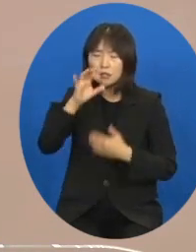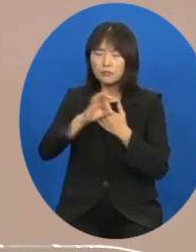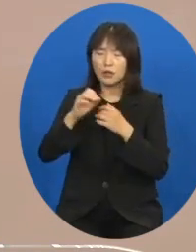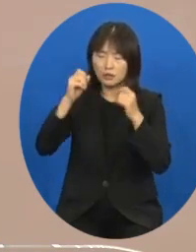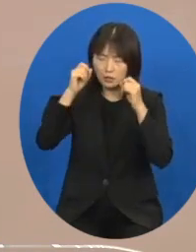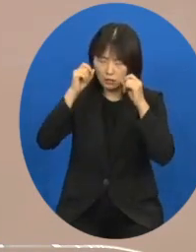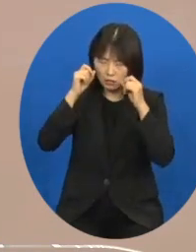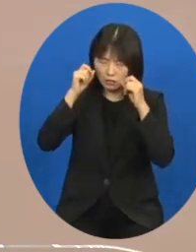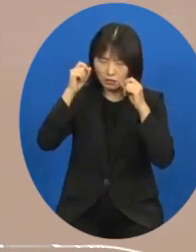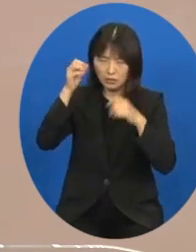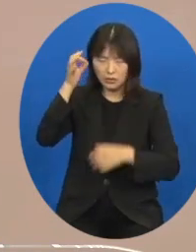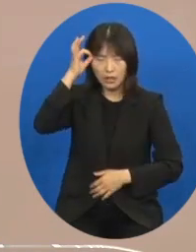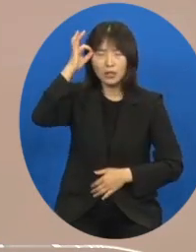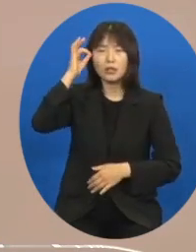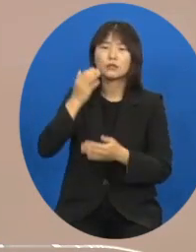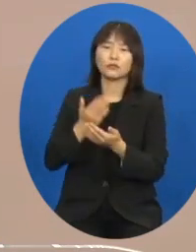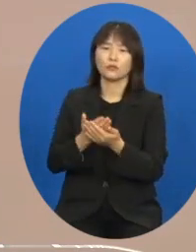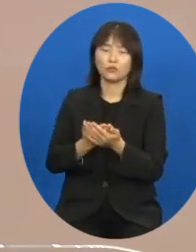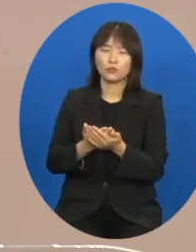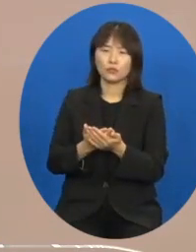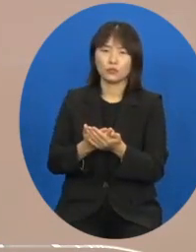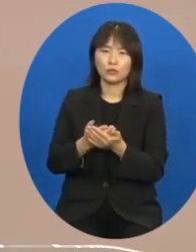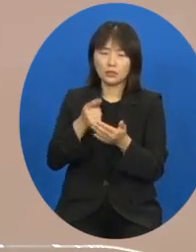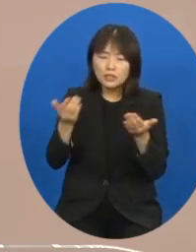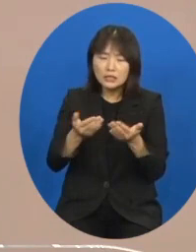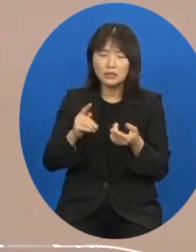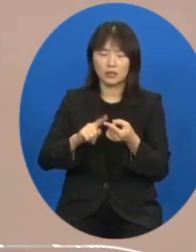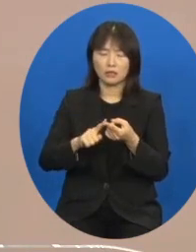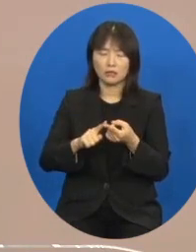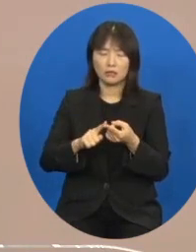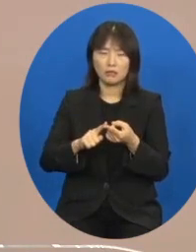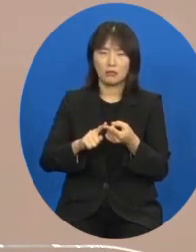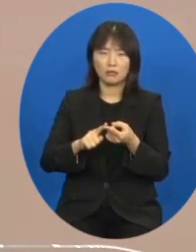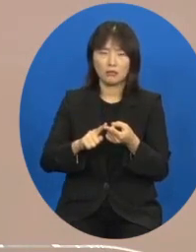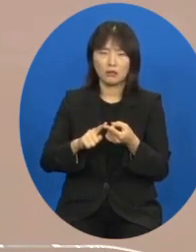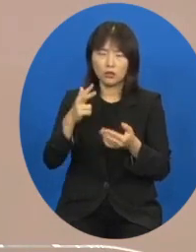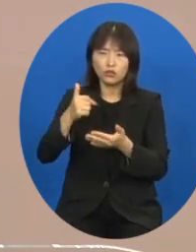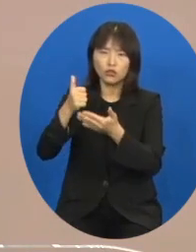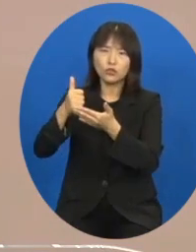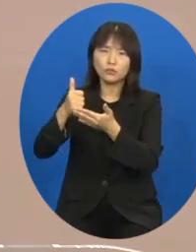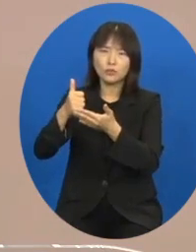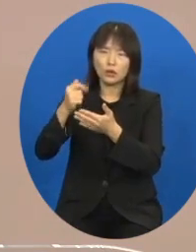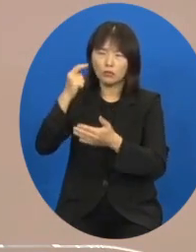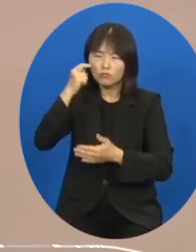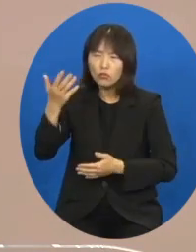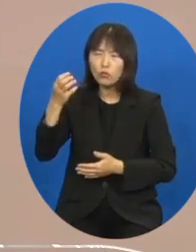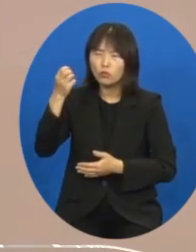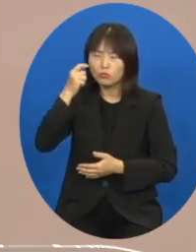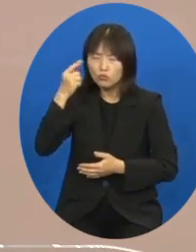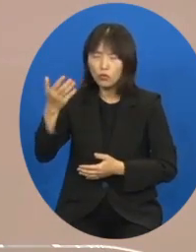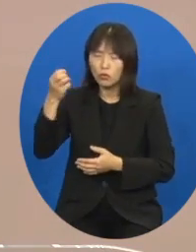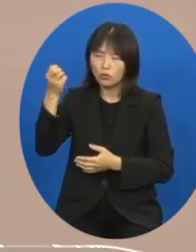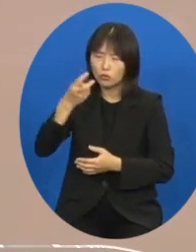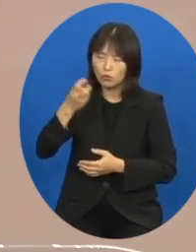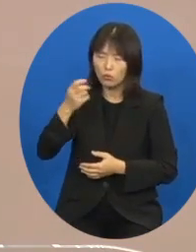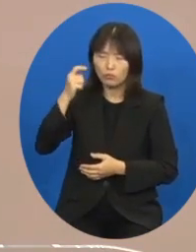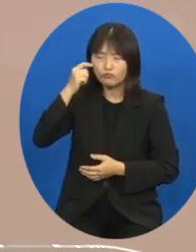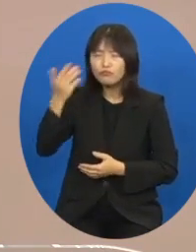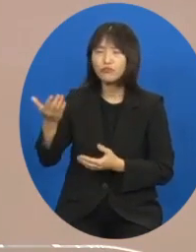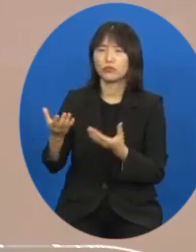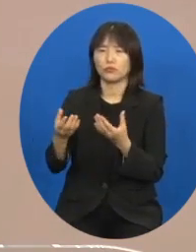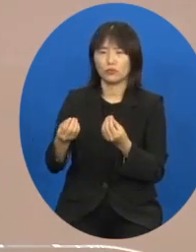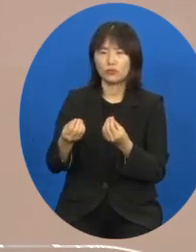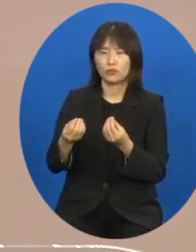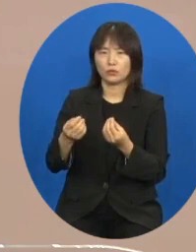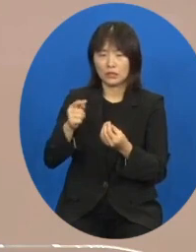깨닫게 해 주시기 바랍니다. 그 일에 대해서 참 많이 주님 앞에 묻고 또 물었어요. 진짜 혹시 그런